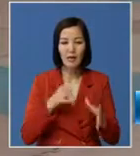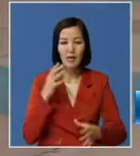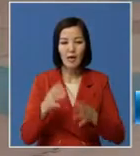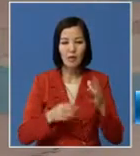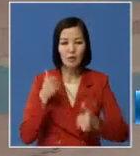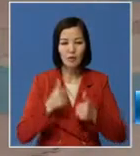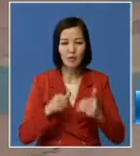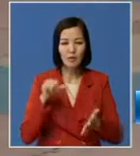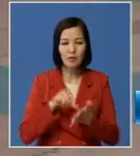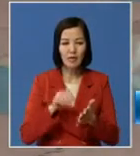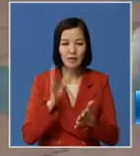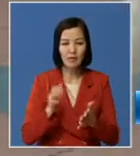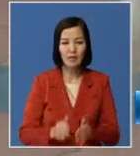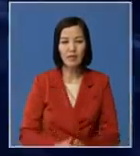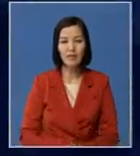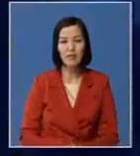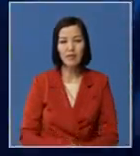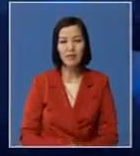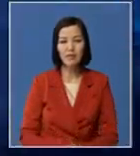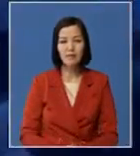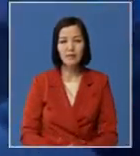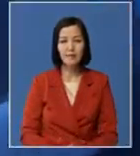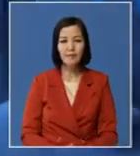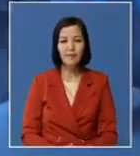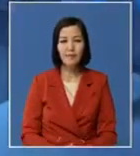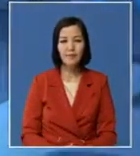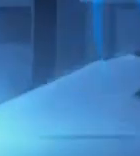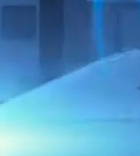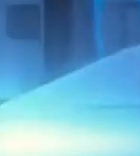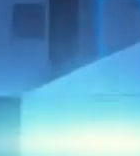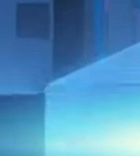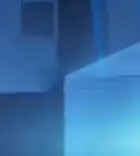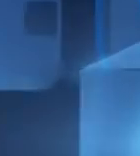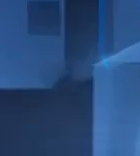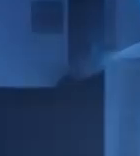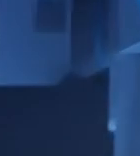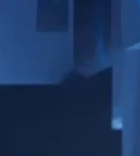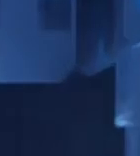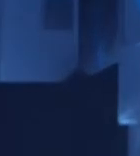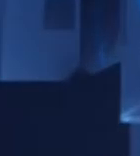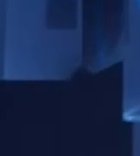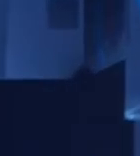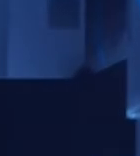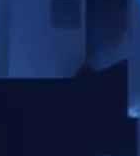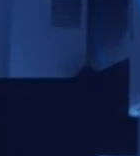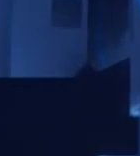әлем біріншілігінде ел намысын қорғайды. Ботагөз Бейсенбай, Ерболат Антелов, Жетісу телеарнасы.